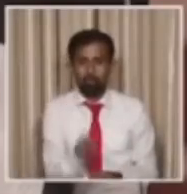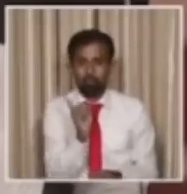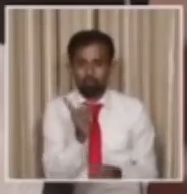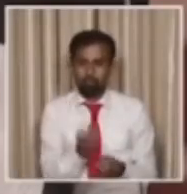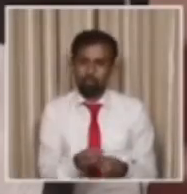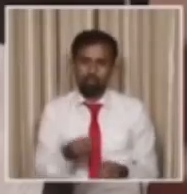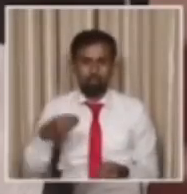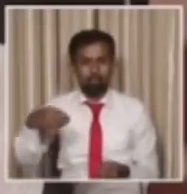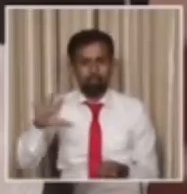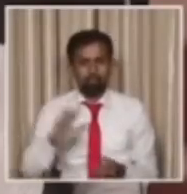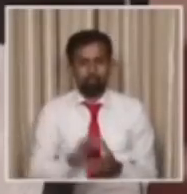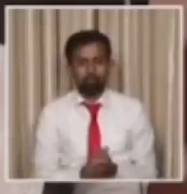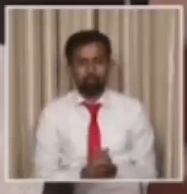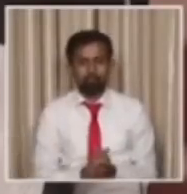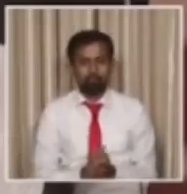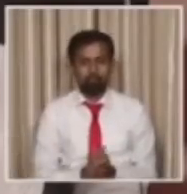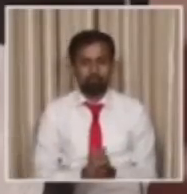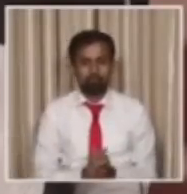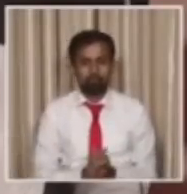දෙමු.